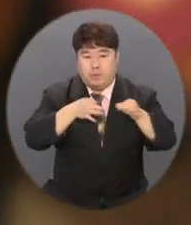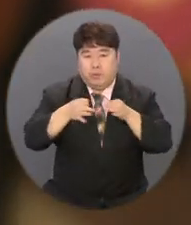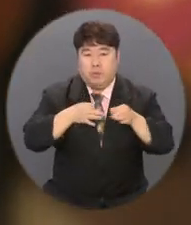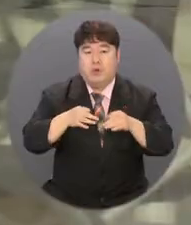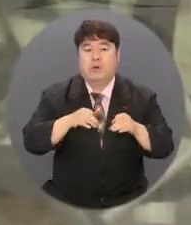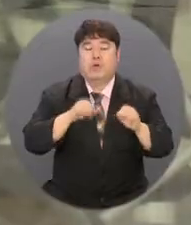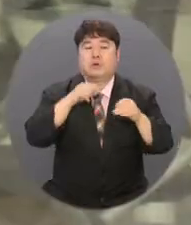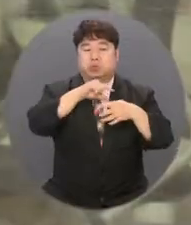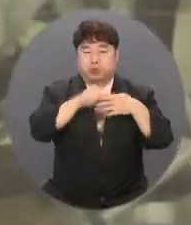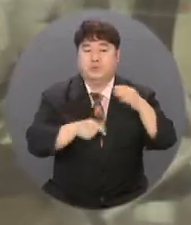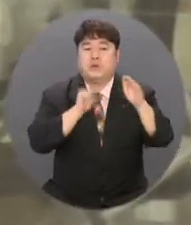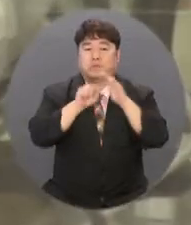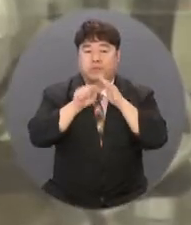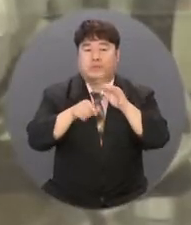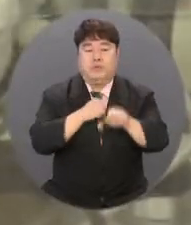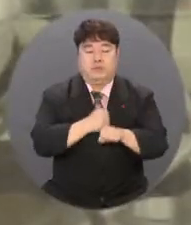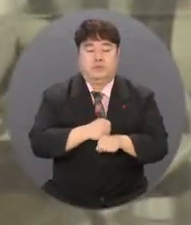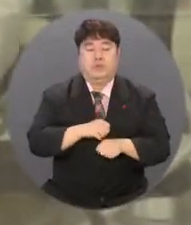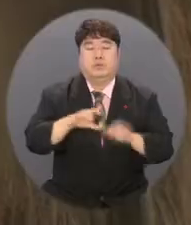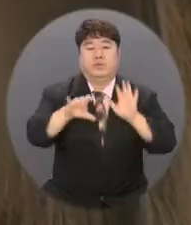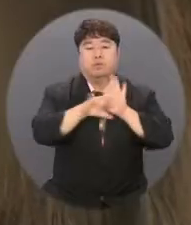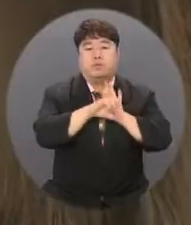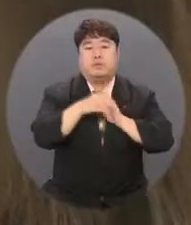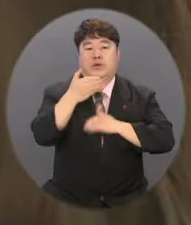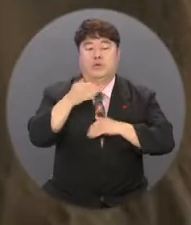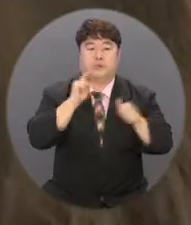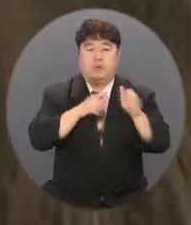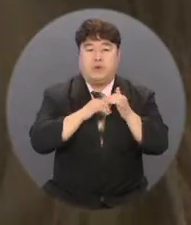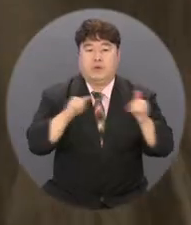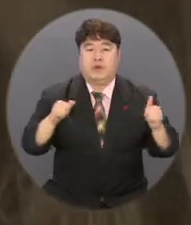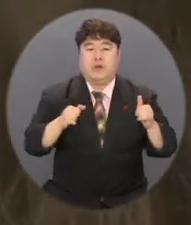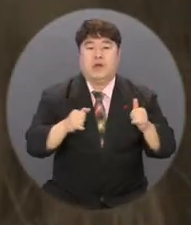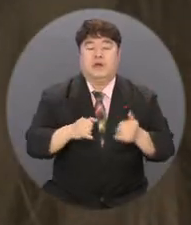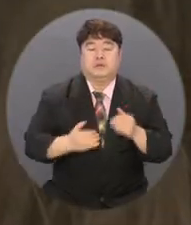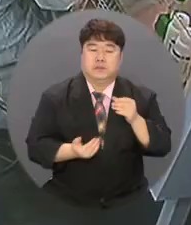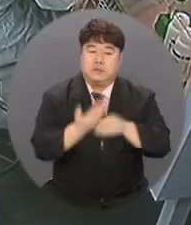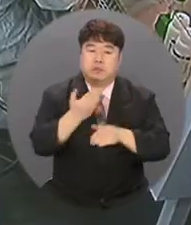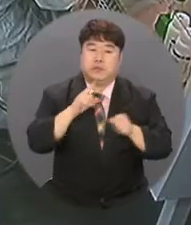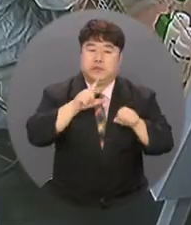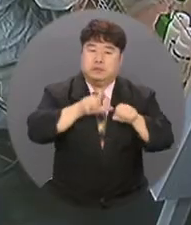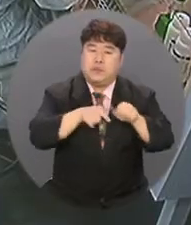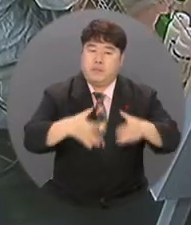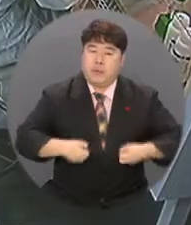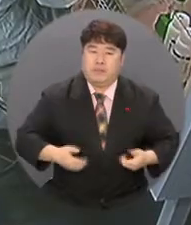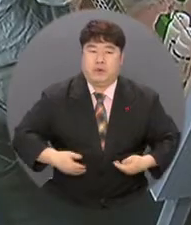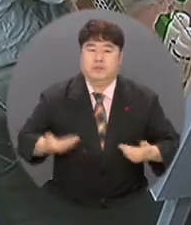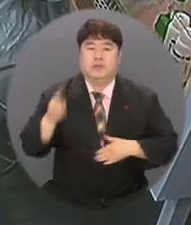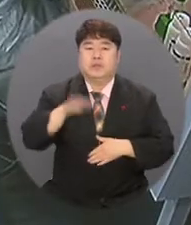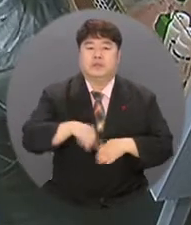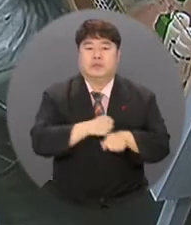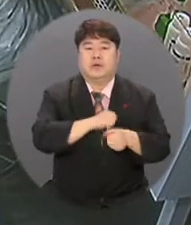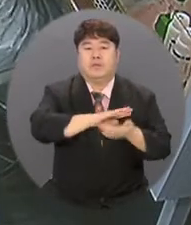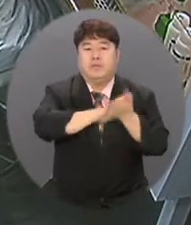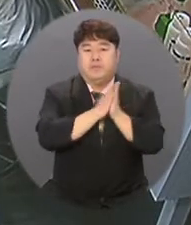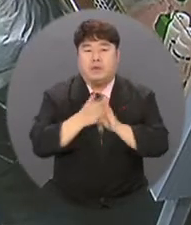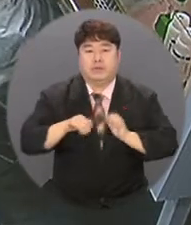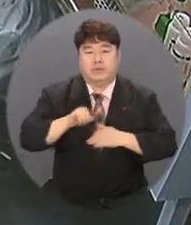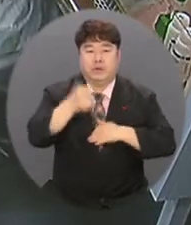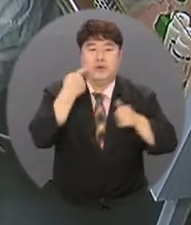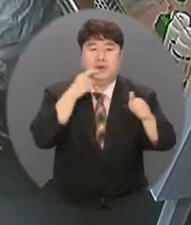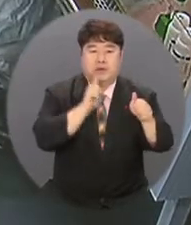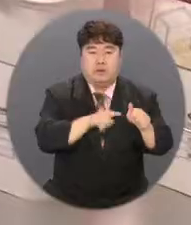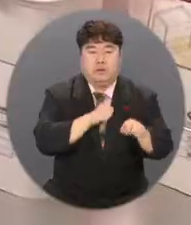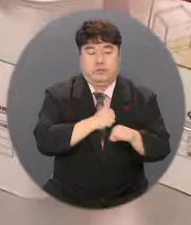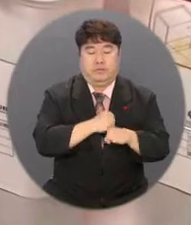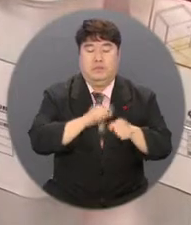알려졌습니다. 코로나19 확진 판정이 나오기까지는 그리 시간이 많이 걸리지 않았지만, 변이 바이러스 감염 여부가